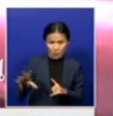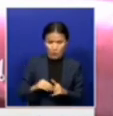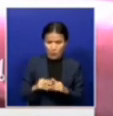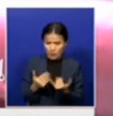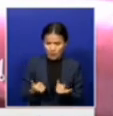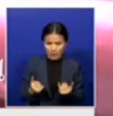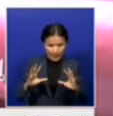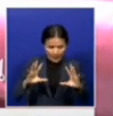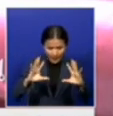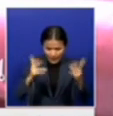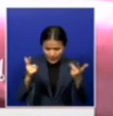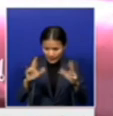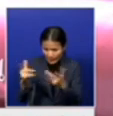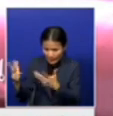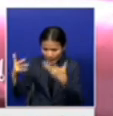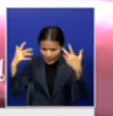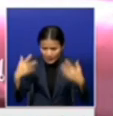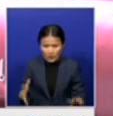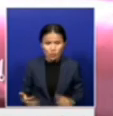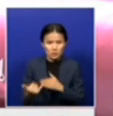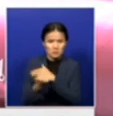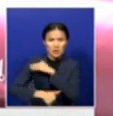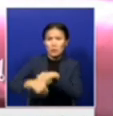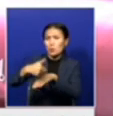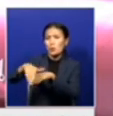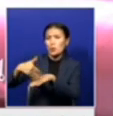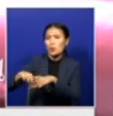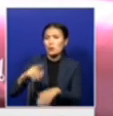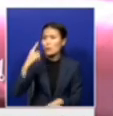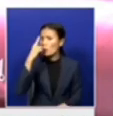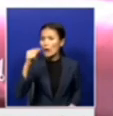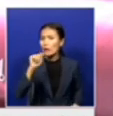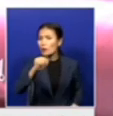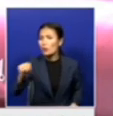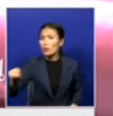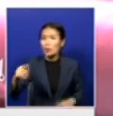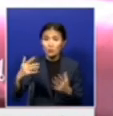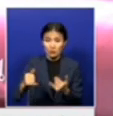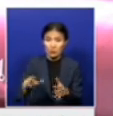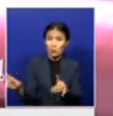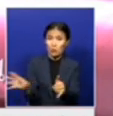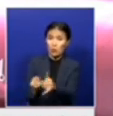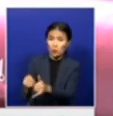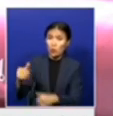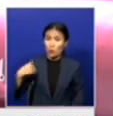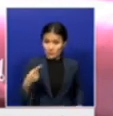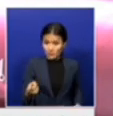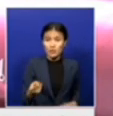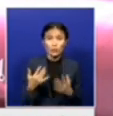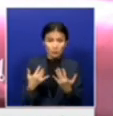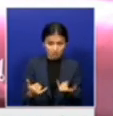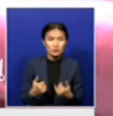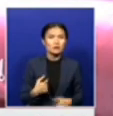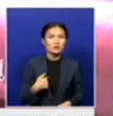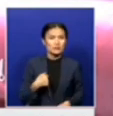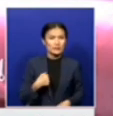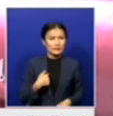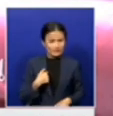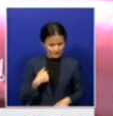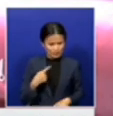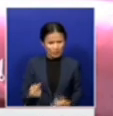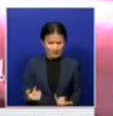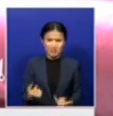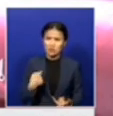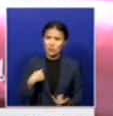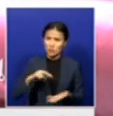พร่ระบาดหรือขนาดเศรษฐกิจของเราที่มันไม่ใหญ่โตมากเนี่ยนะครับเราสามารถที่จะแสวงโอกาสที่เกิดขึ้นพร้อมกับโควิดอย่าง